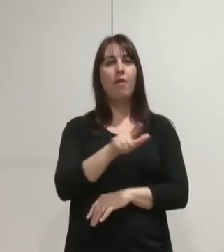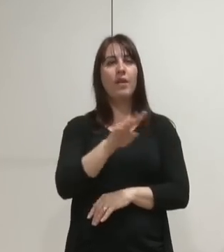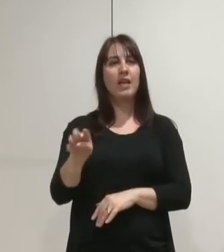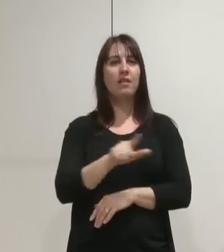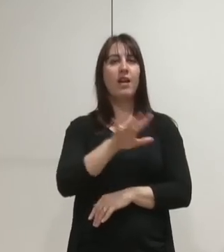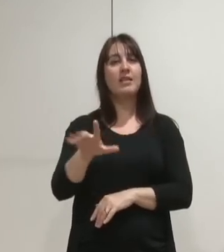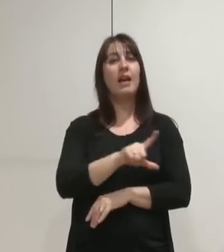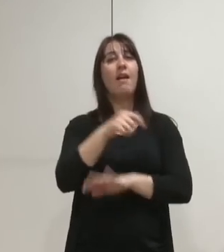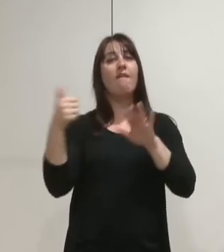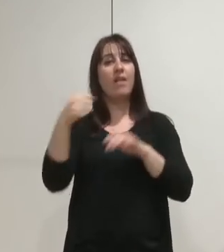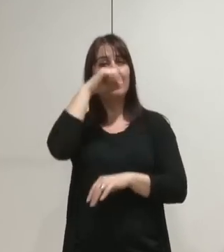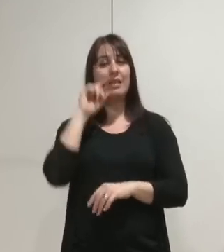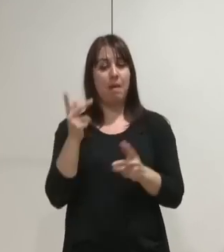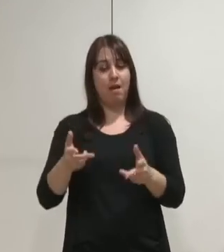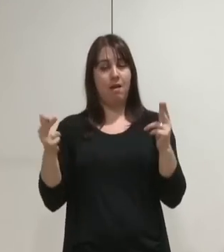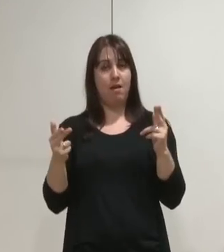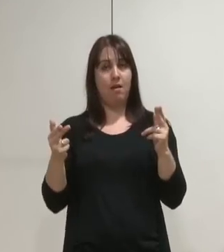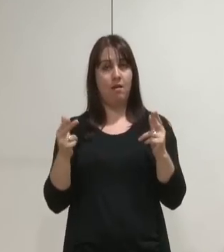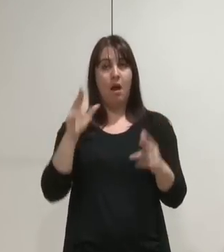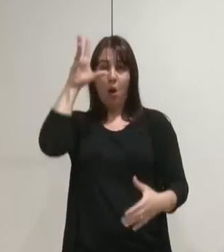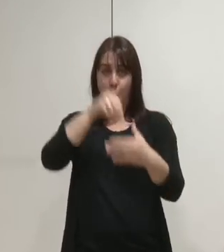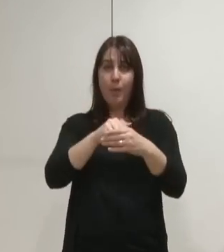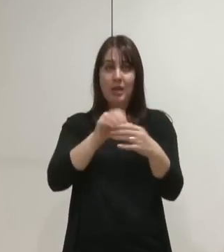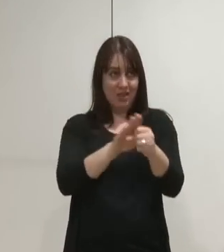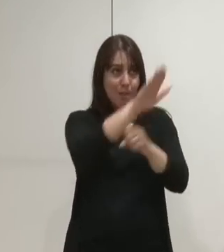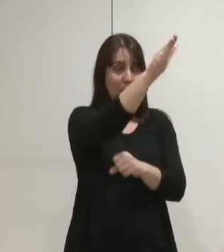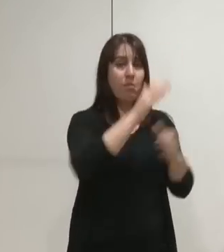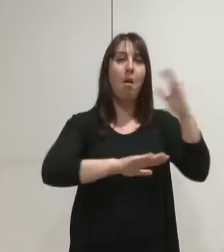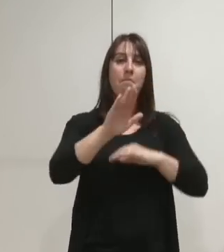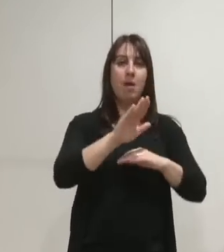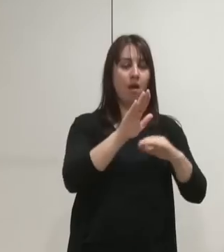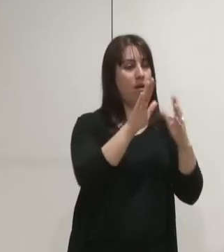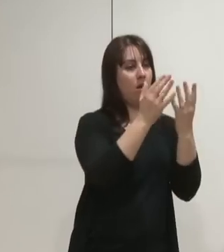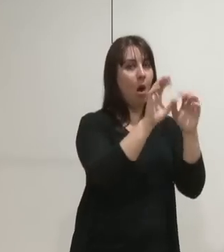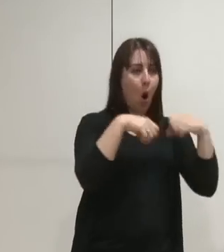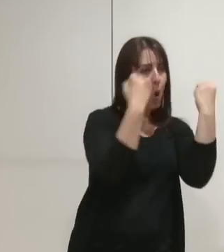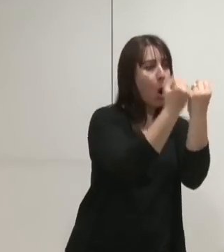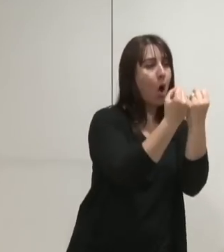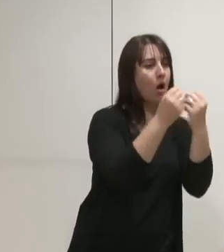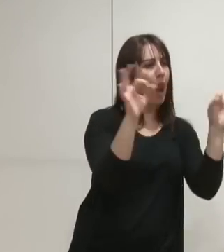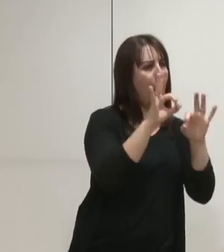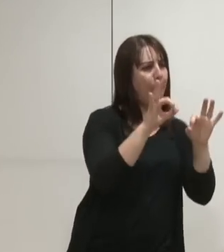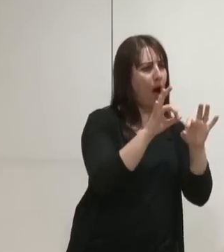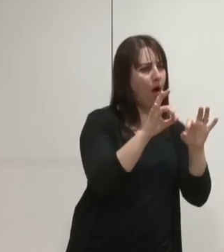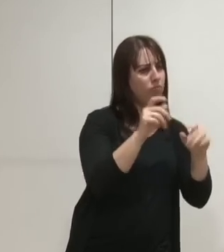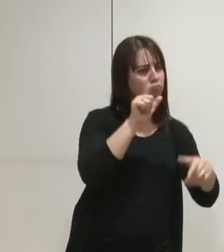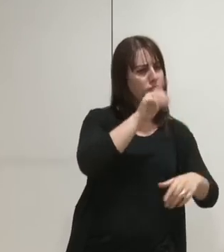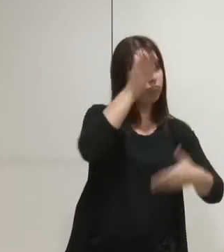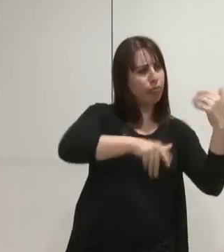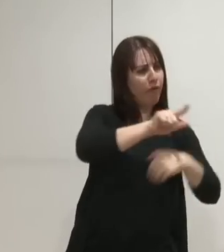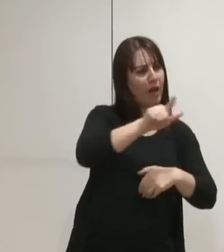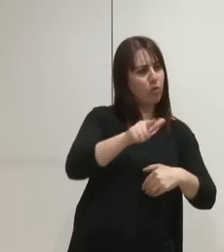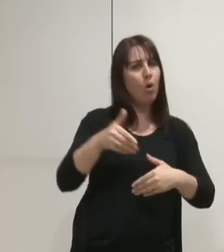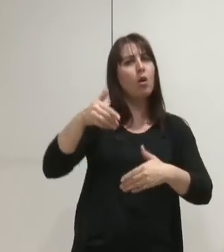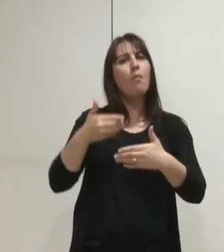25 et 26 mai c'est-à-dire dans le cadre de son déplacement mais en dehors du COC pour lequel nous votons le mandat spécial